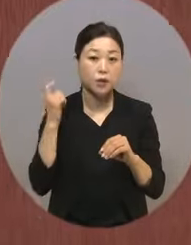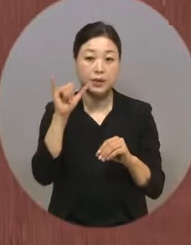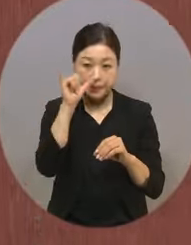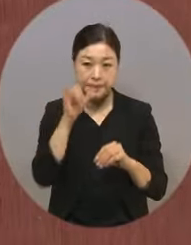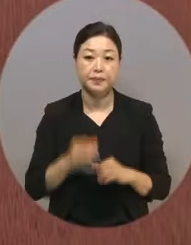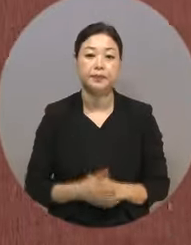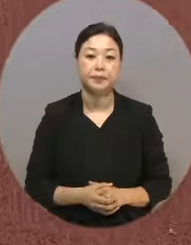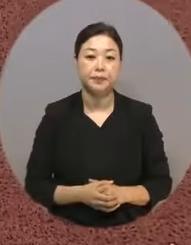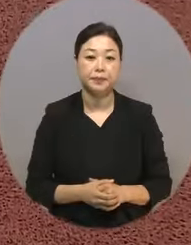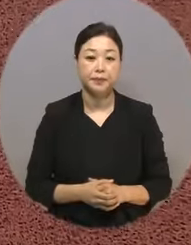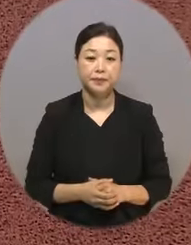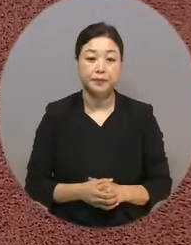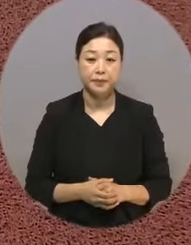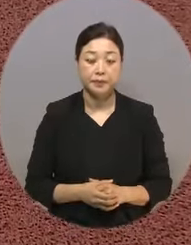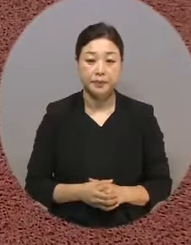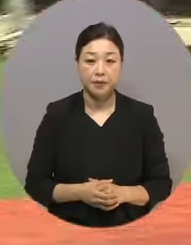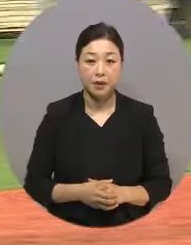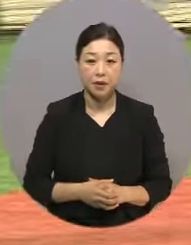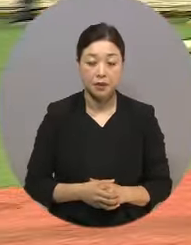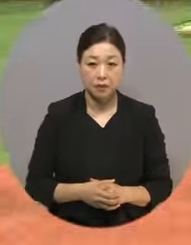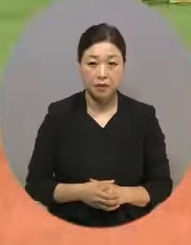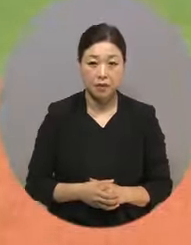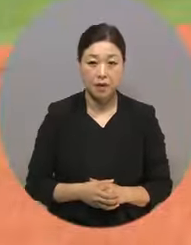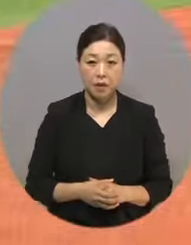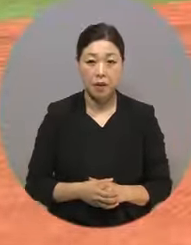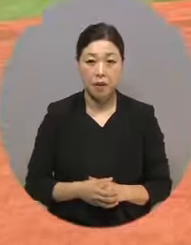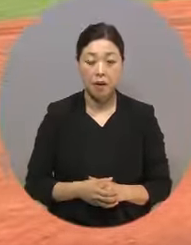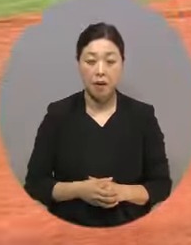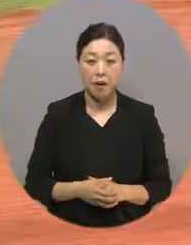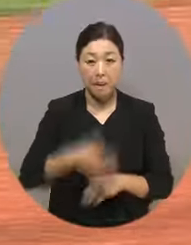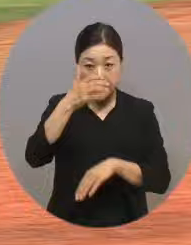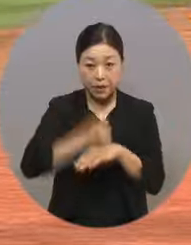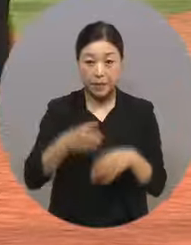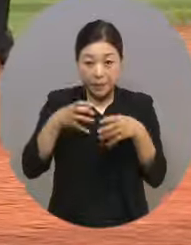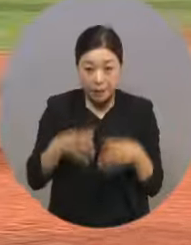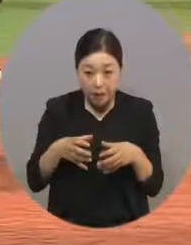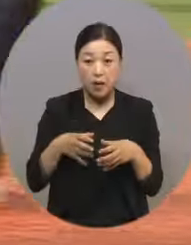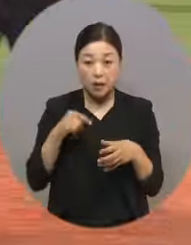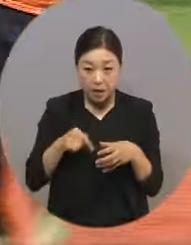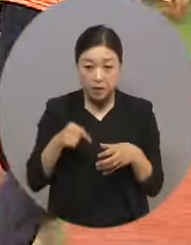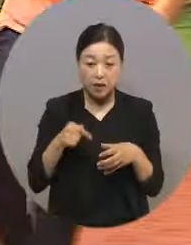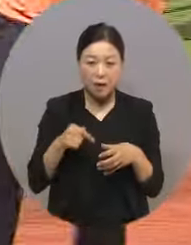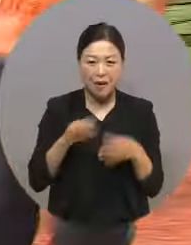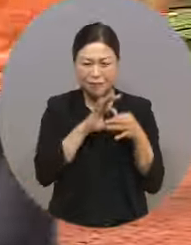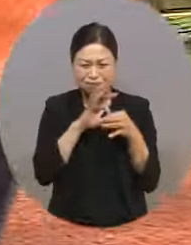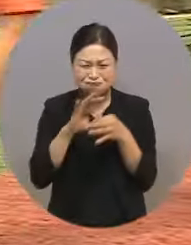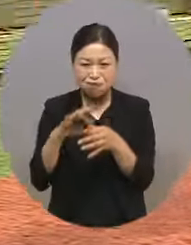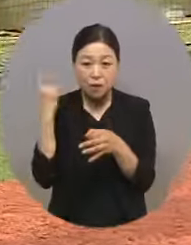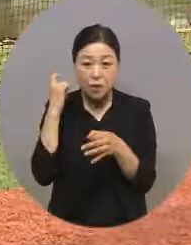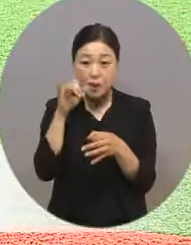베이스에서는 공과 달리 지속되는 소리가 나와 타자들이 구분해 듣고 달려갈 수 있도록 합니다.